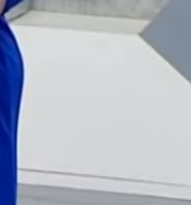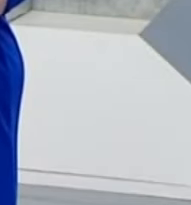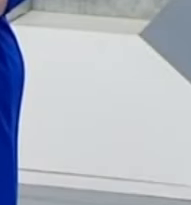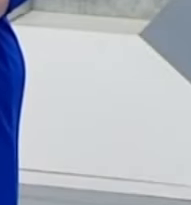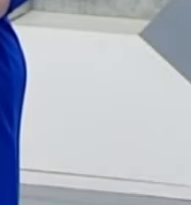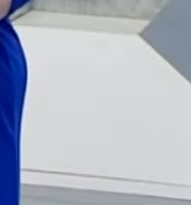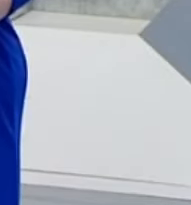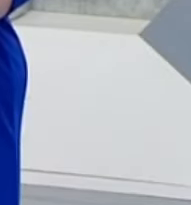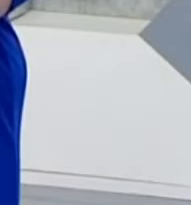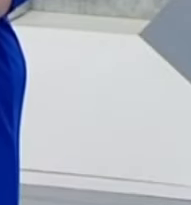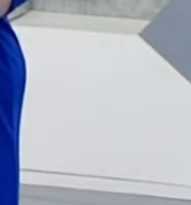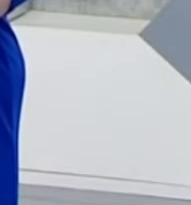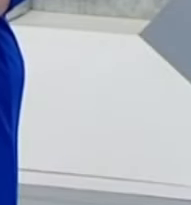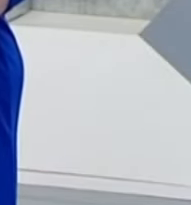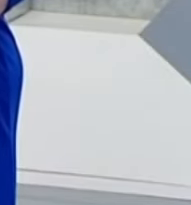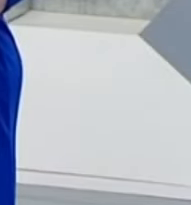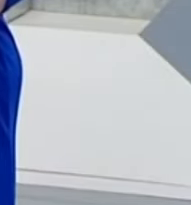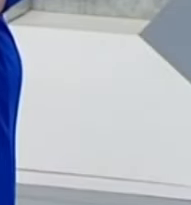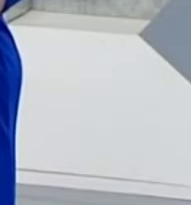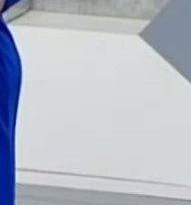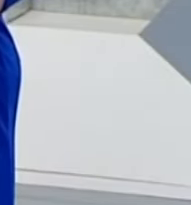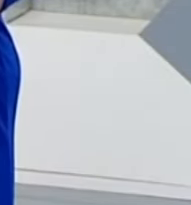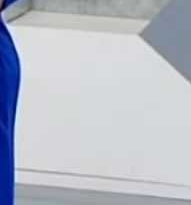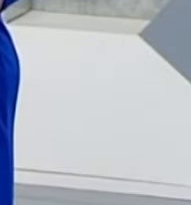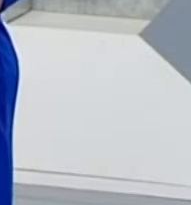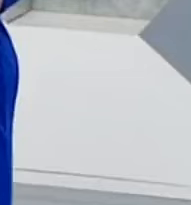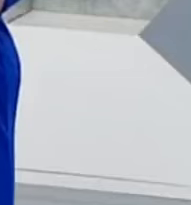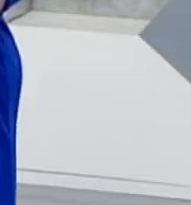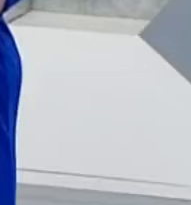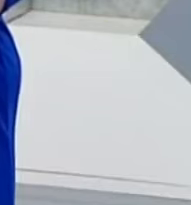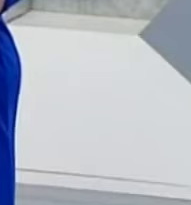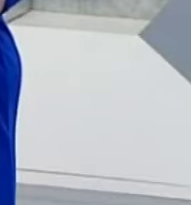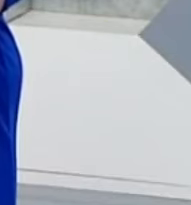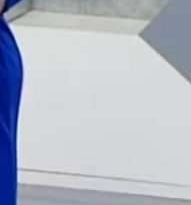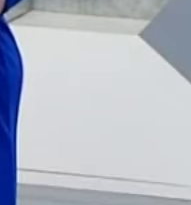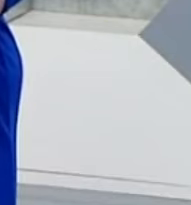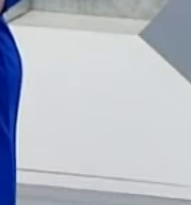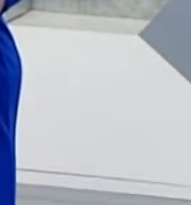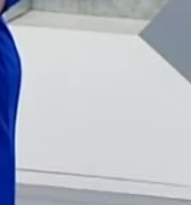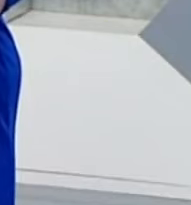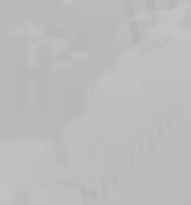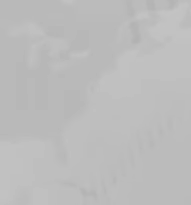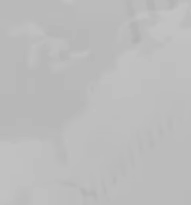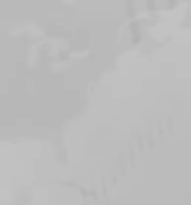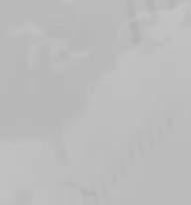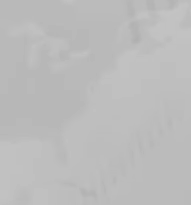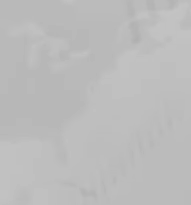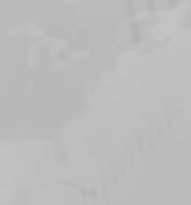GMA Pinoy TV at sa www.gmanews.tv.